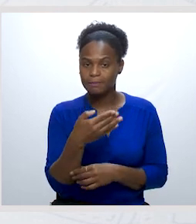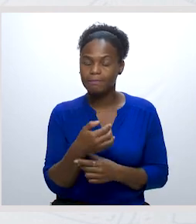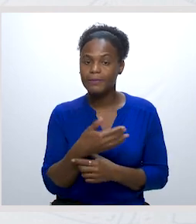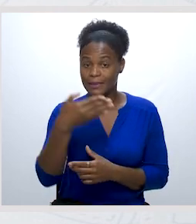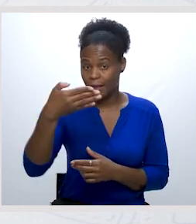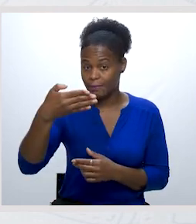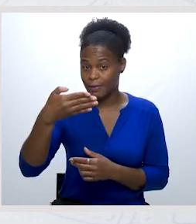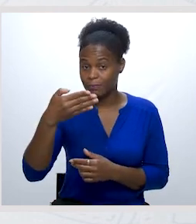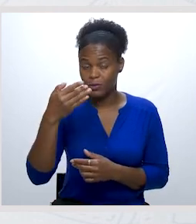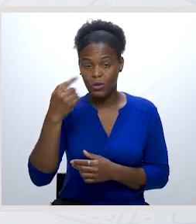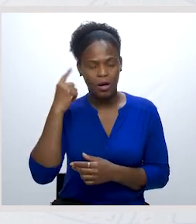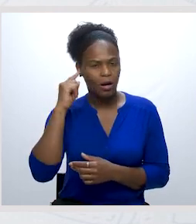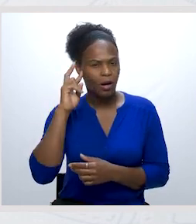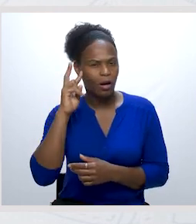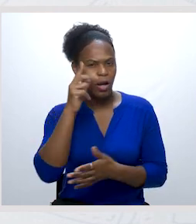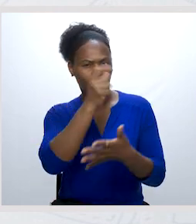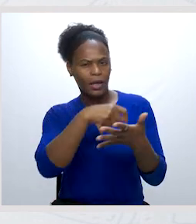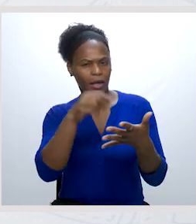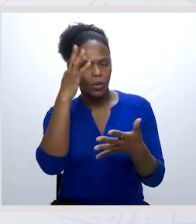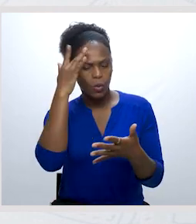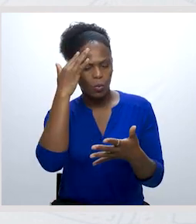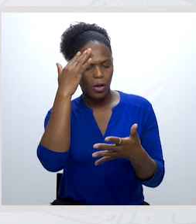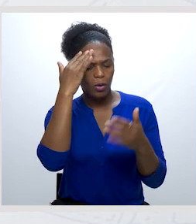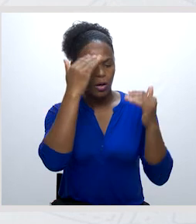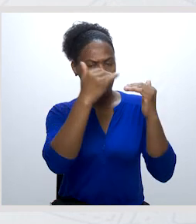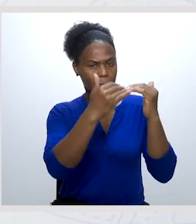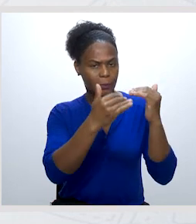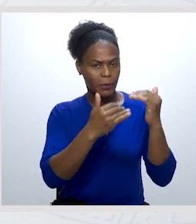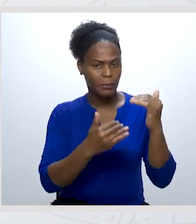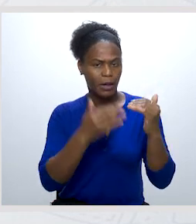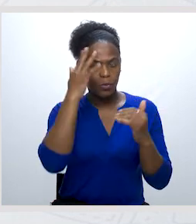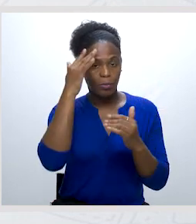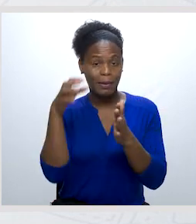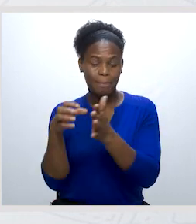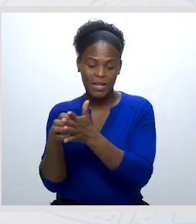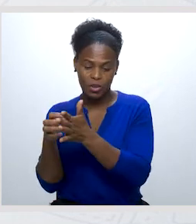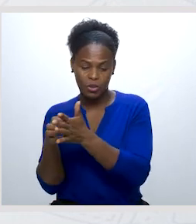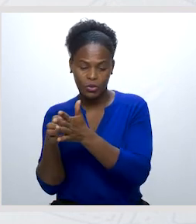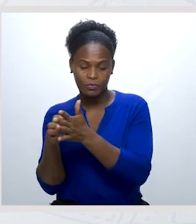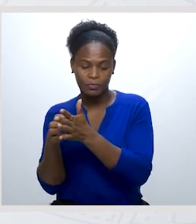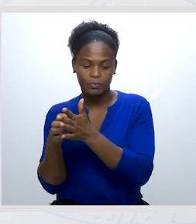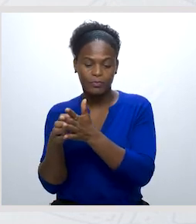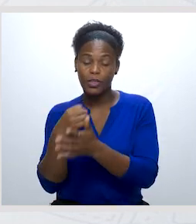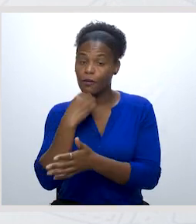Écoute et écris le numéro de l'extrait correspondant aux images des fruits et légumes que tu as entendus.